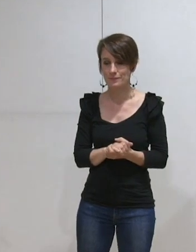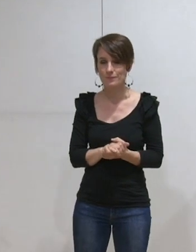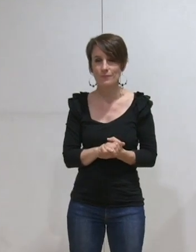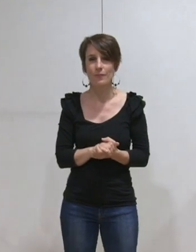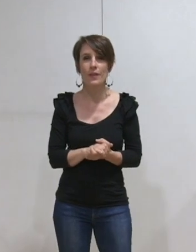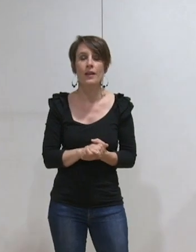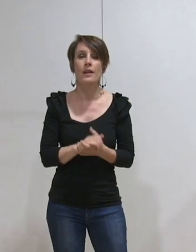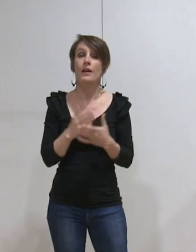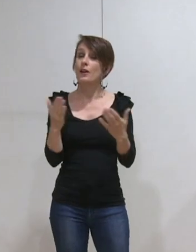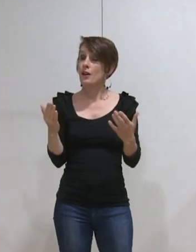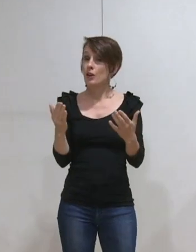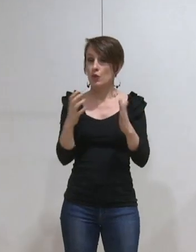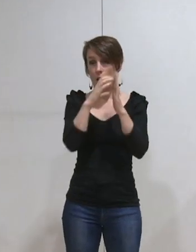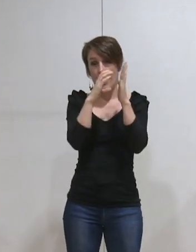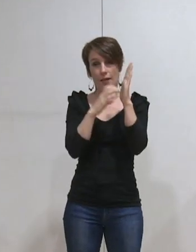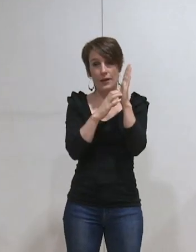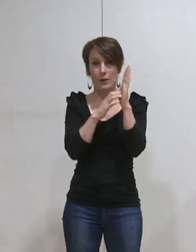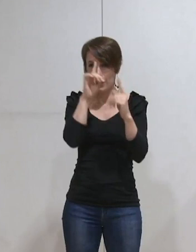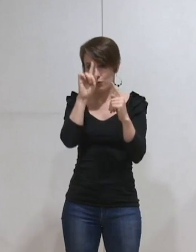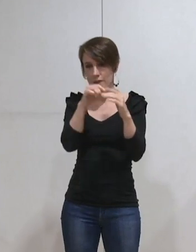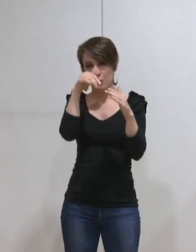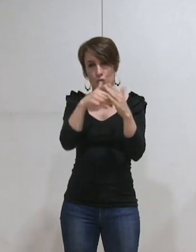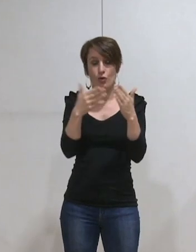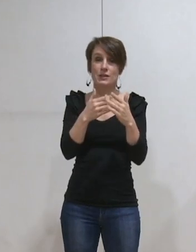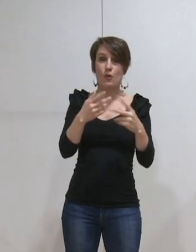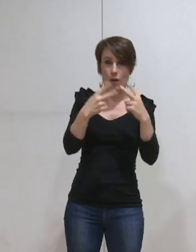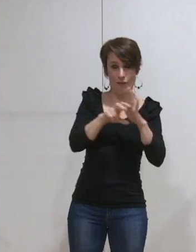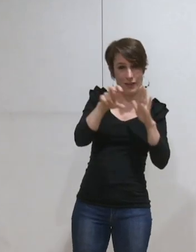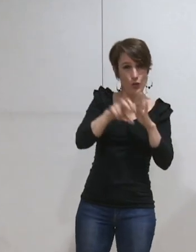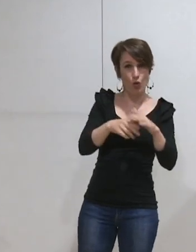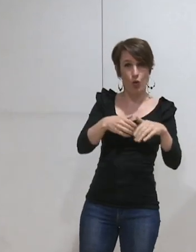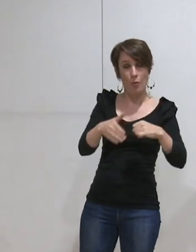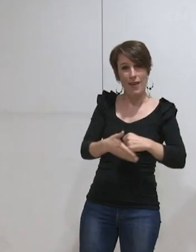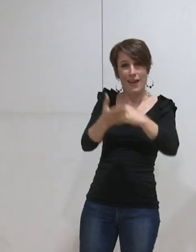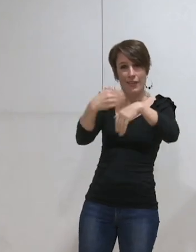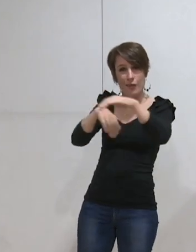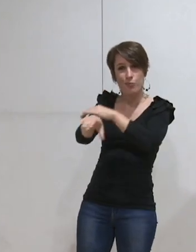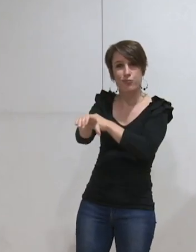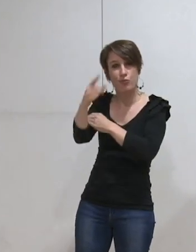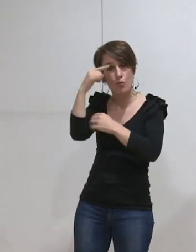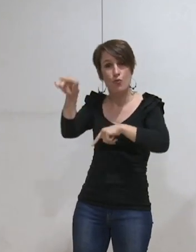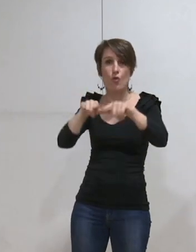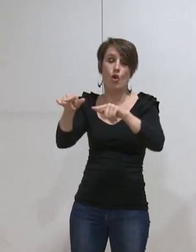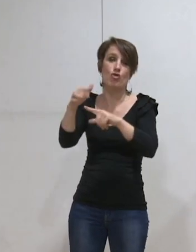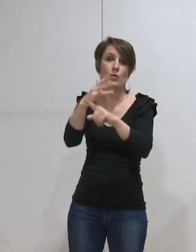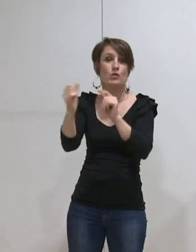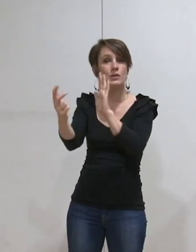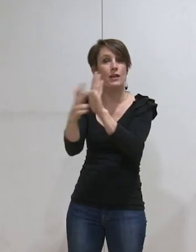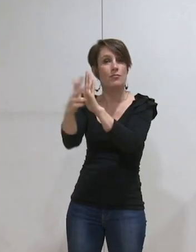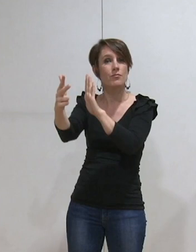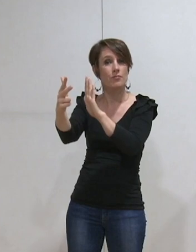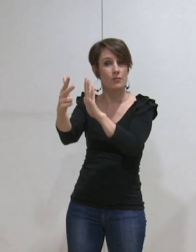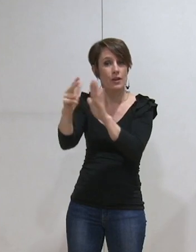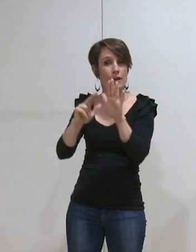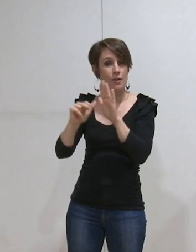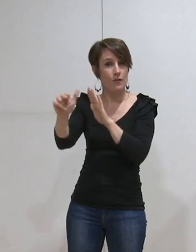des aides de la ville de Grenoble aux opérations de logement social qui vont être agréés en 2015 par la métropole